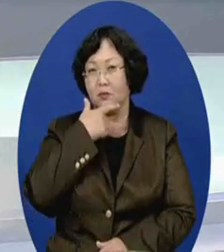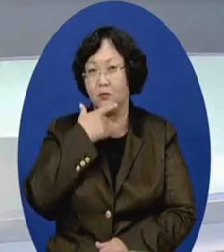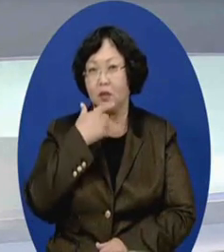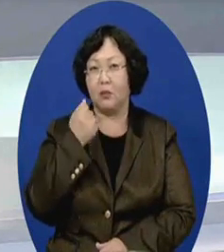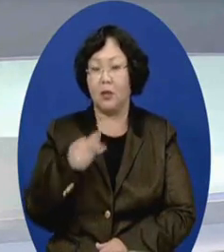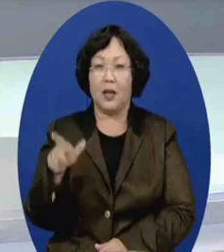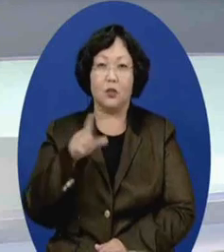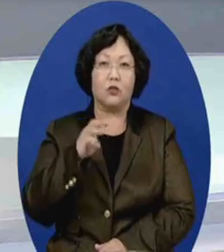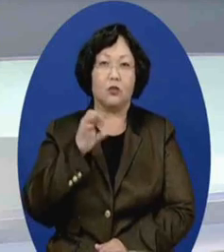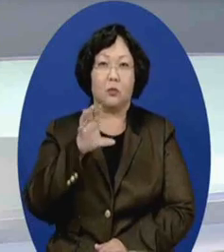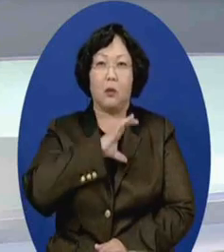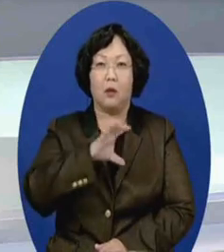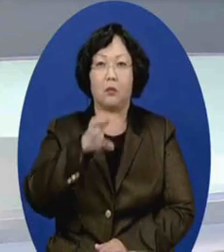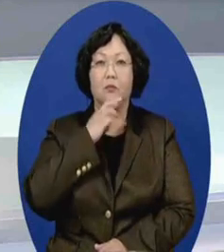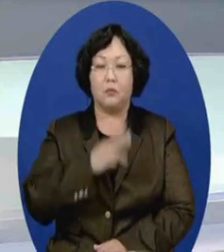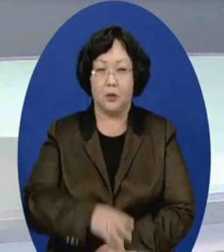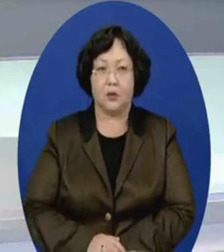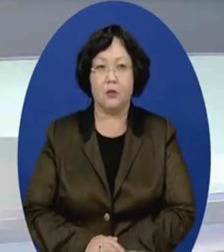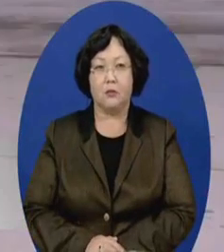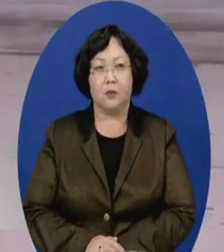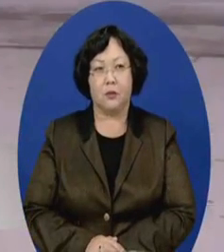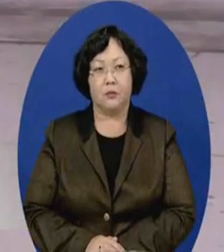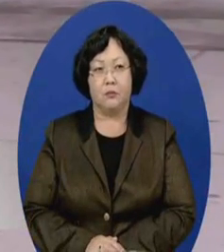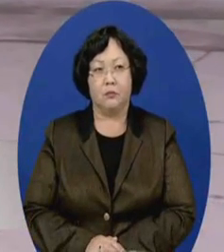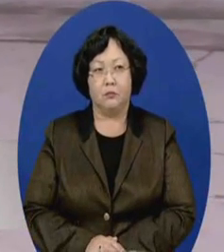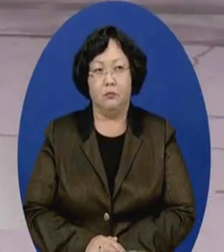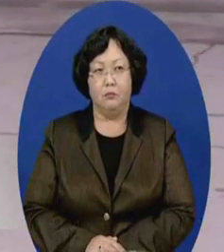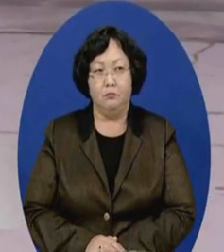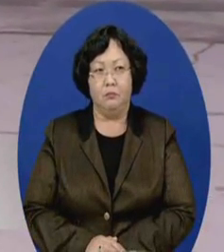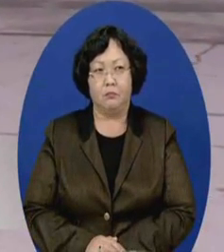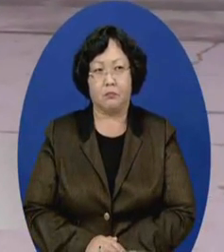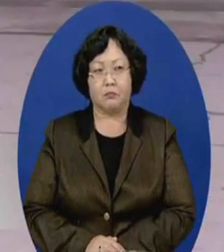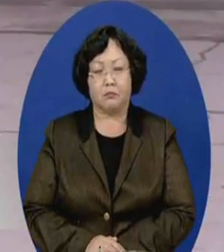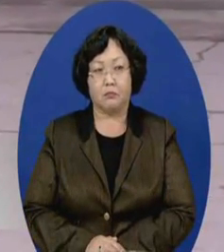малтмал газрын тосны газраас мэдээлж байна.